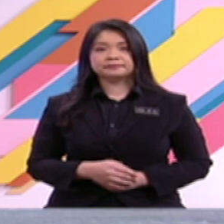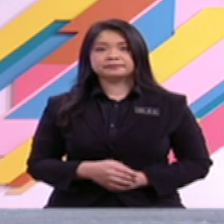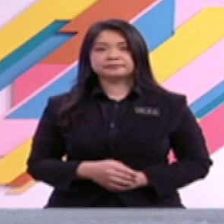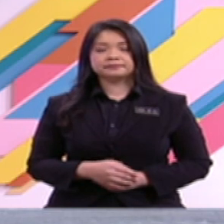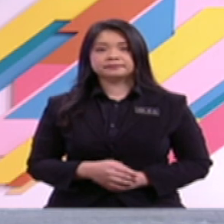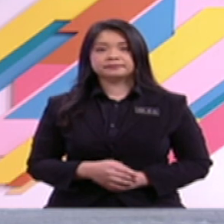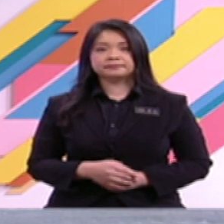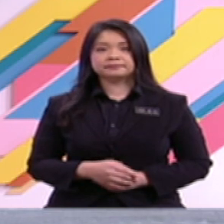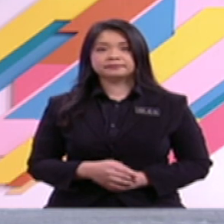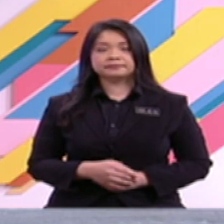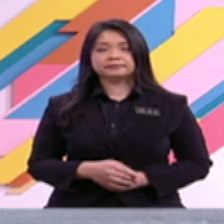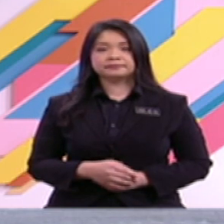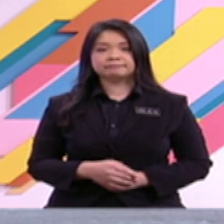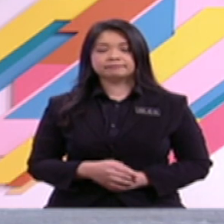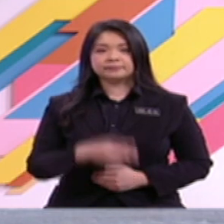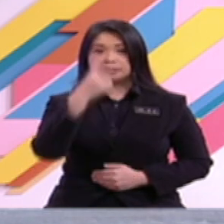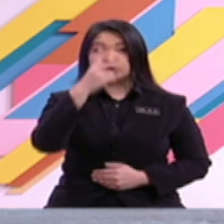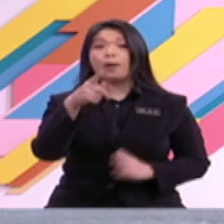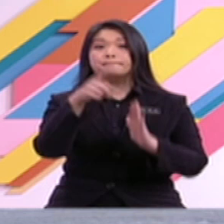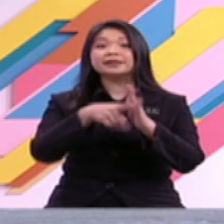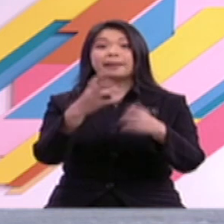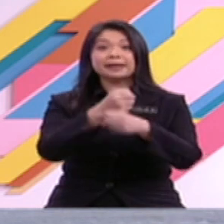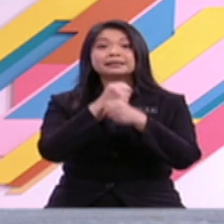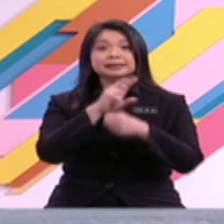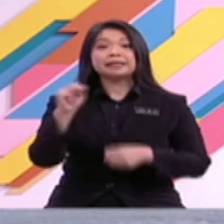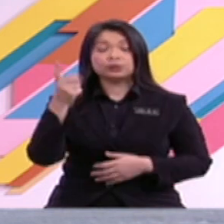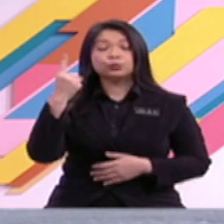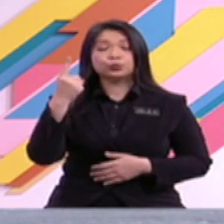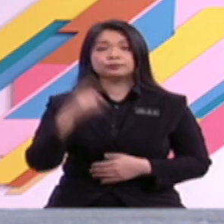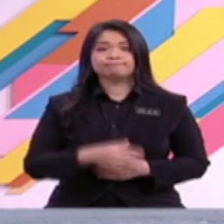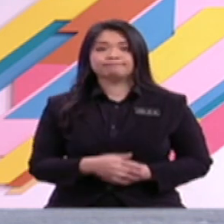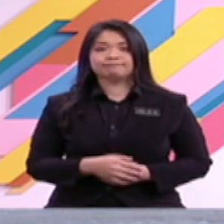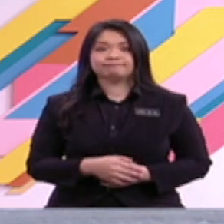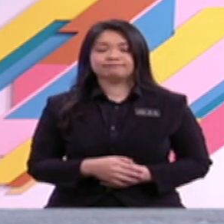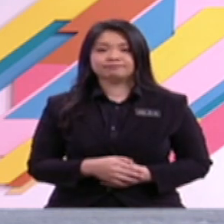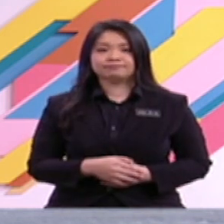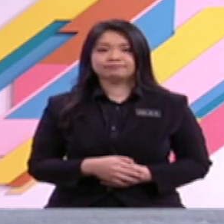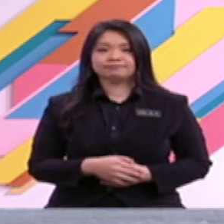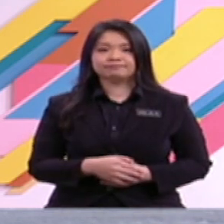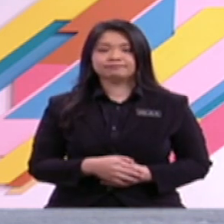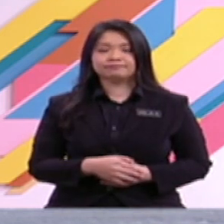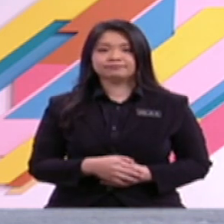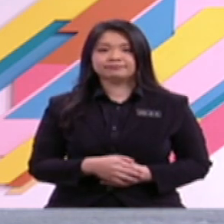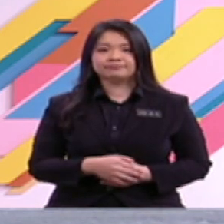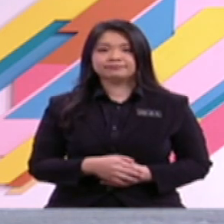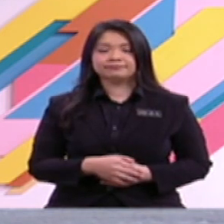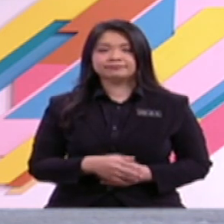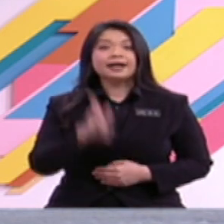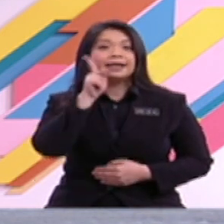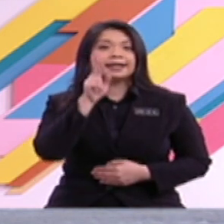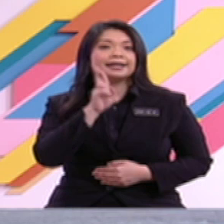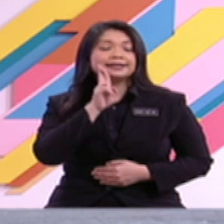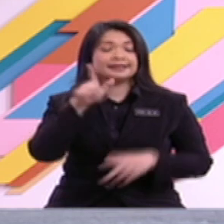jadinya pendapatan boleh gurita kita letak dulu oke bagaimana dengan pendapatan boleh kuliah terletak 22 dulu gimana Jadi